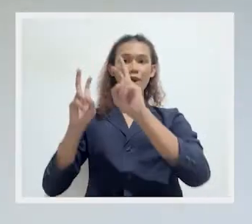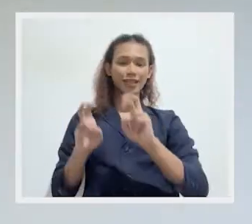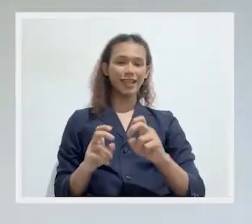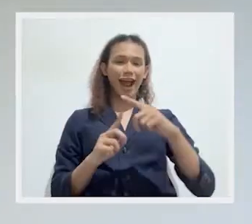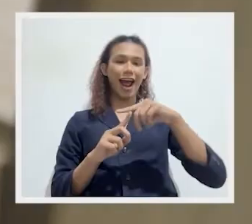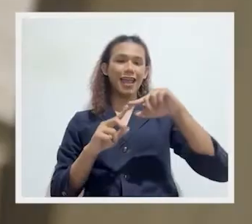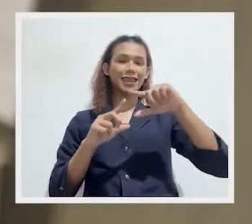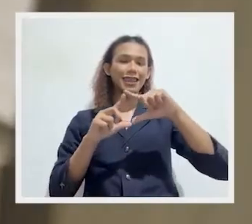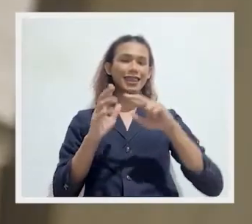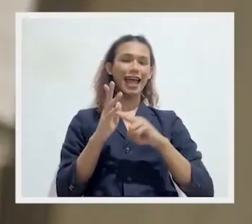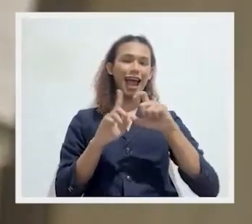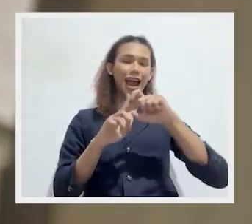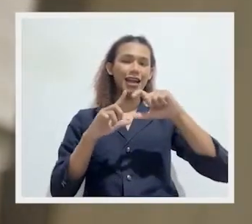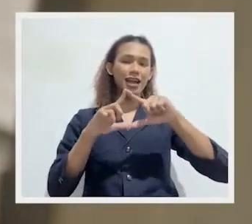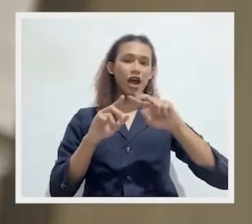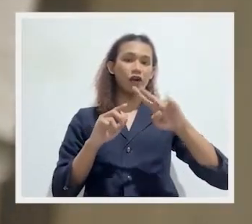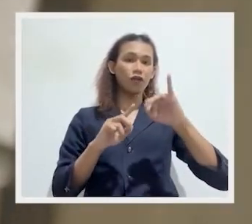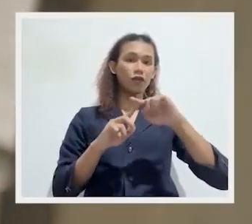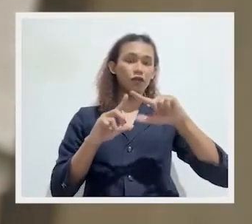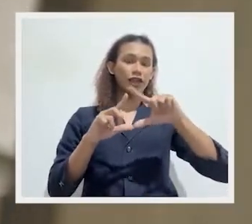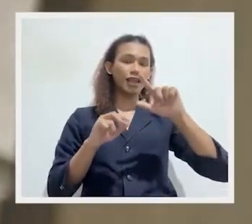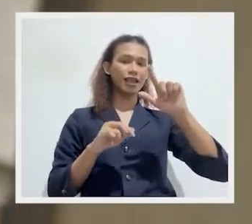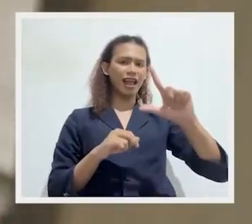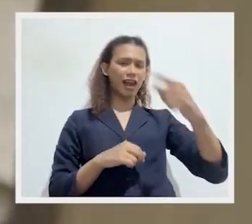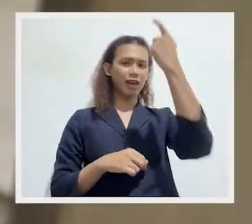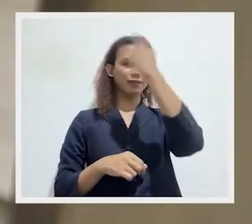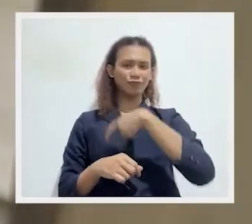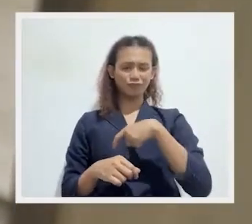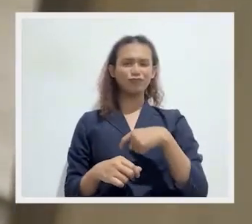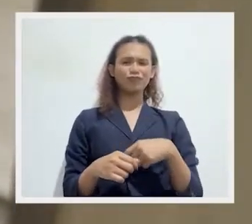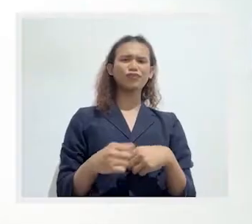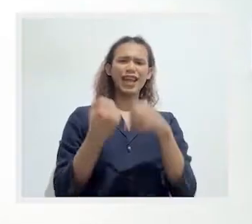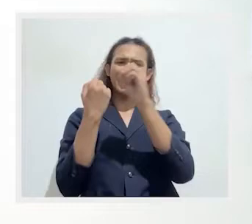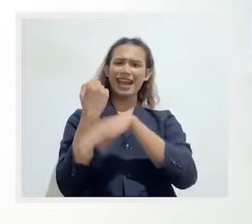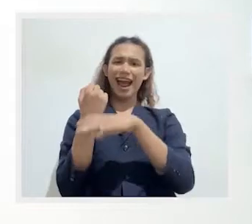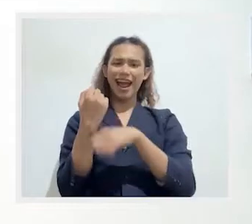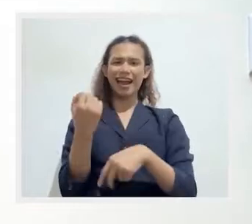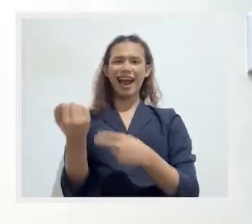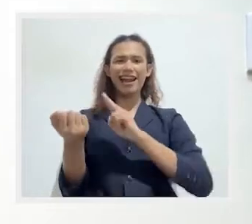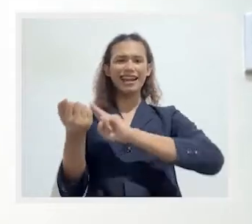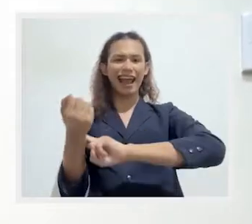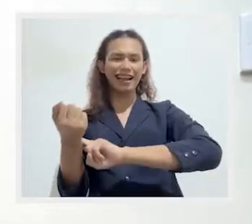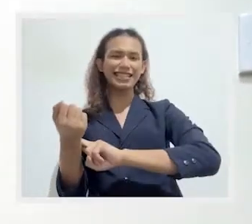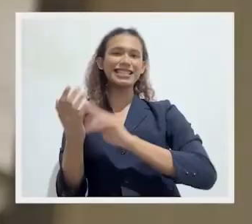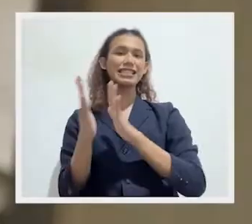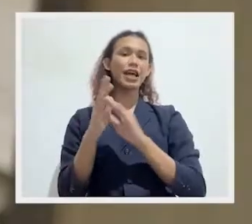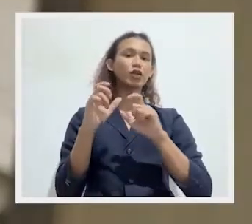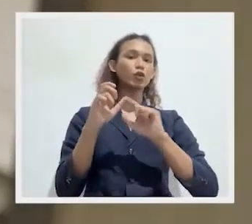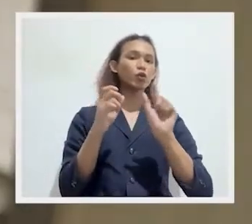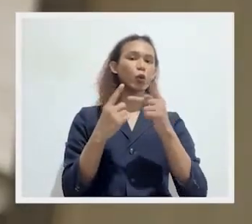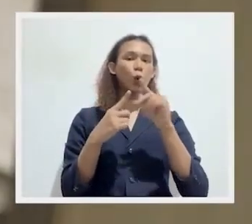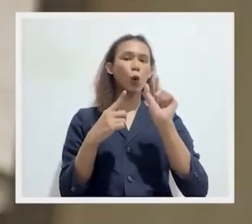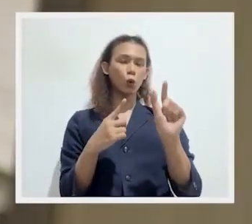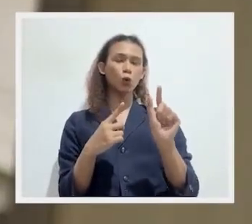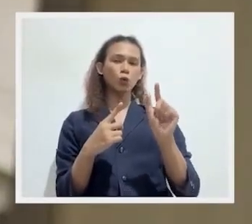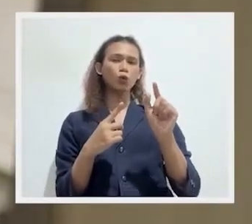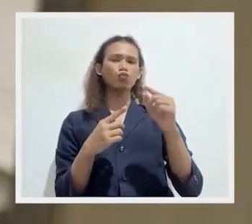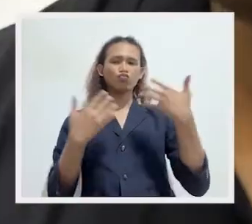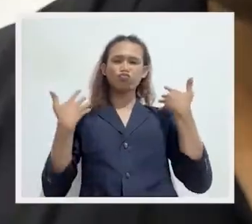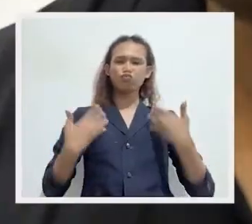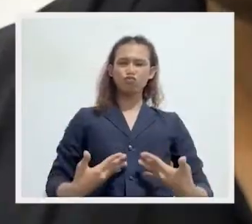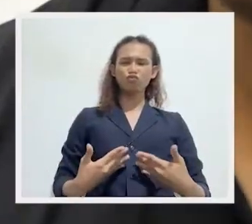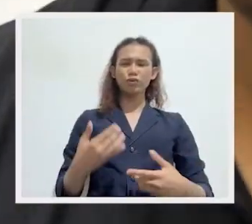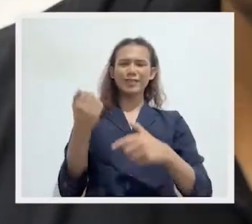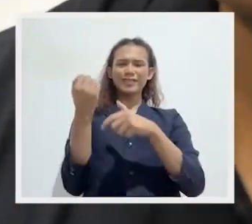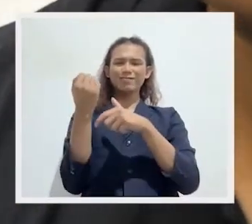Pemeriksaan tanda-tanda vital pasien dimulai dari pemeriksaan tekanan darah, denyut nadi, dan suhu tubuh. Pengukuran tekanan